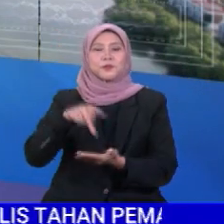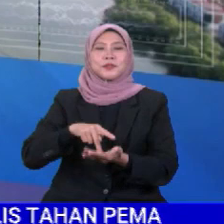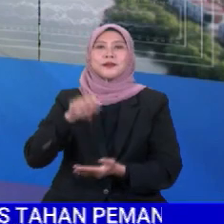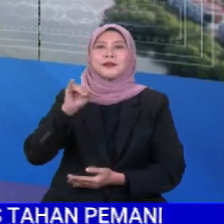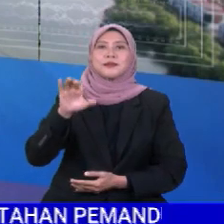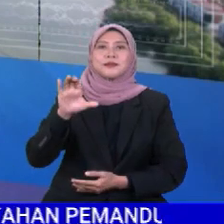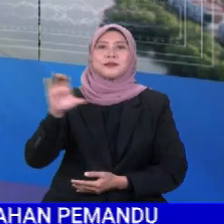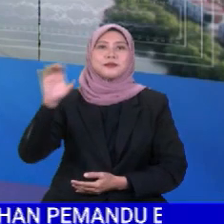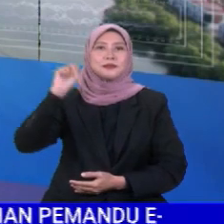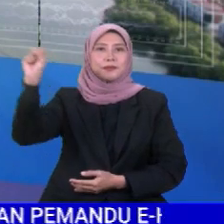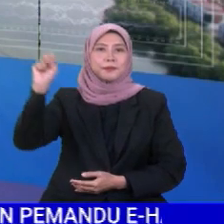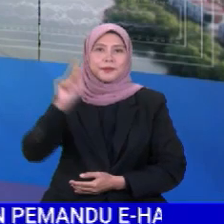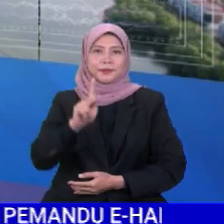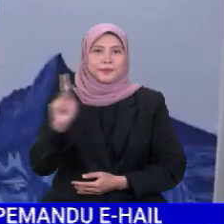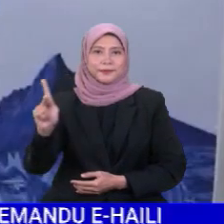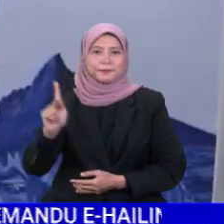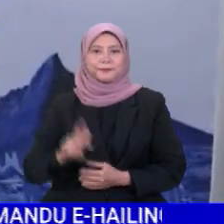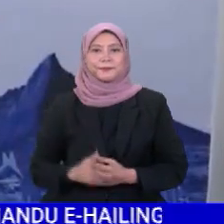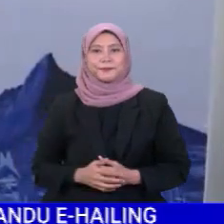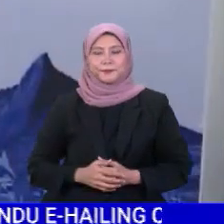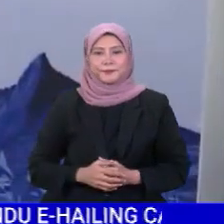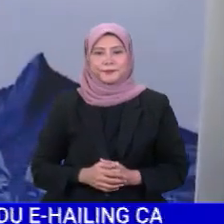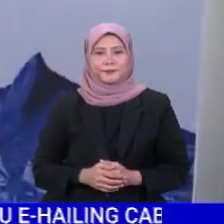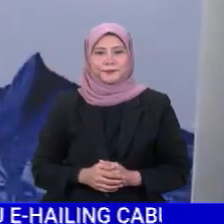Antarabangsa Sabah, Kota Kinabalu.